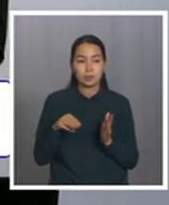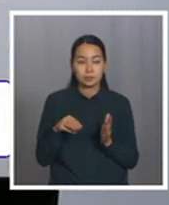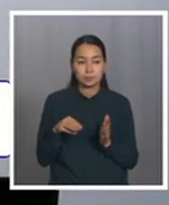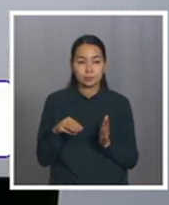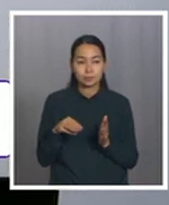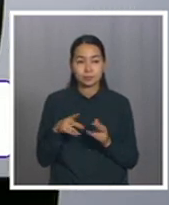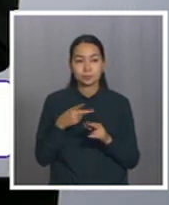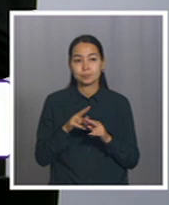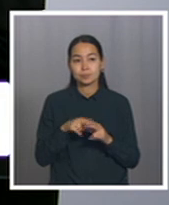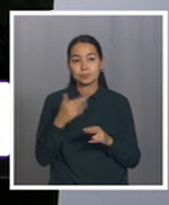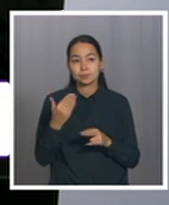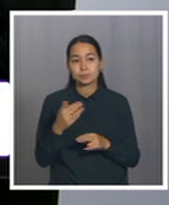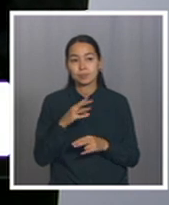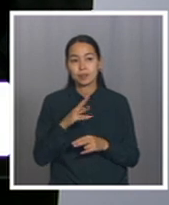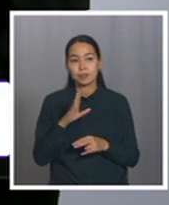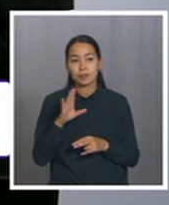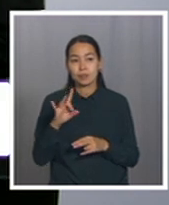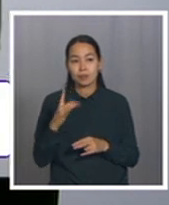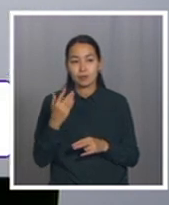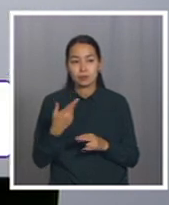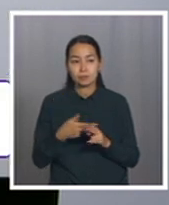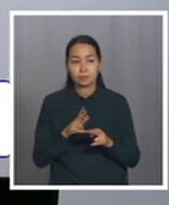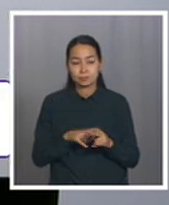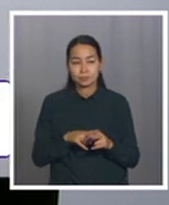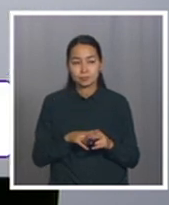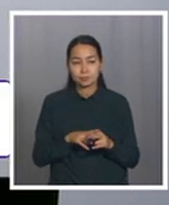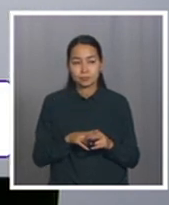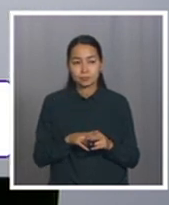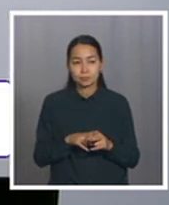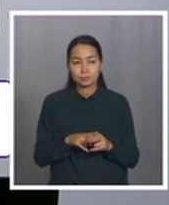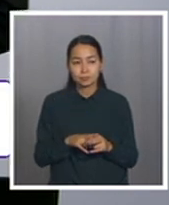Осы жердегі MVR дегенімізді біз